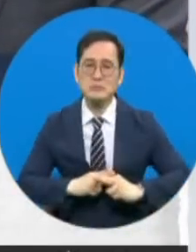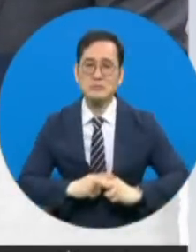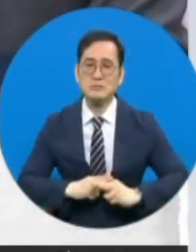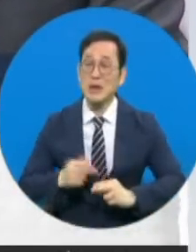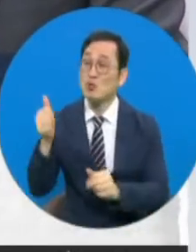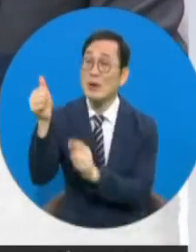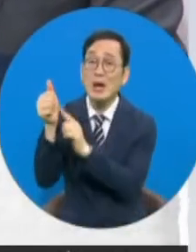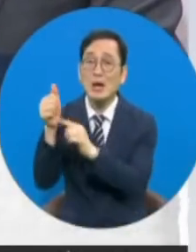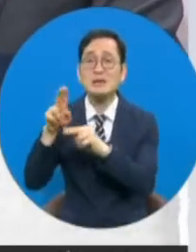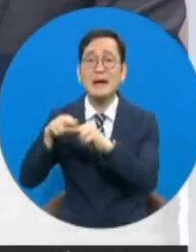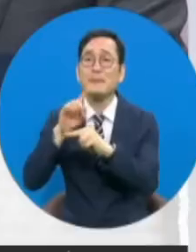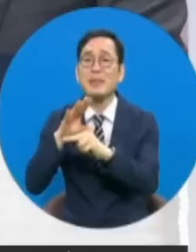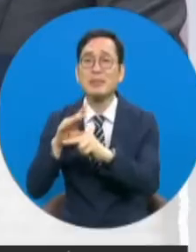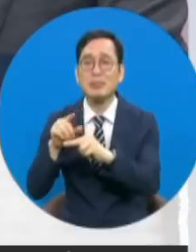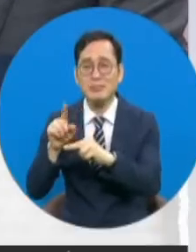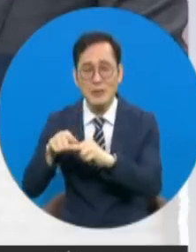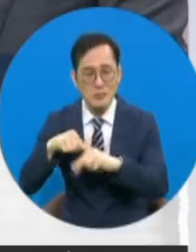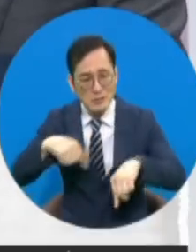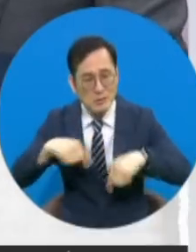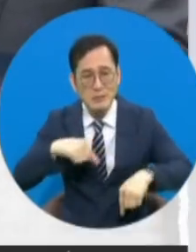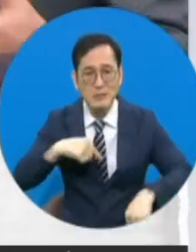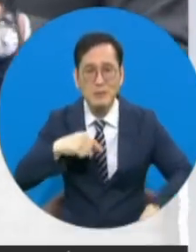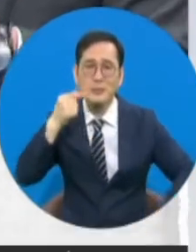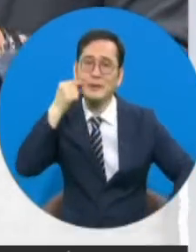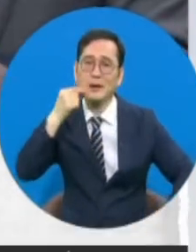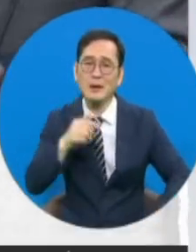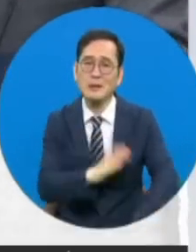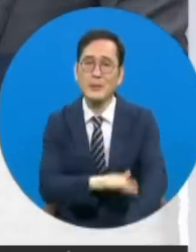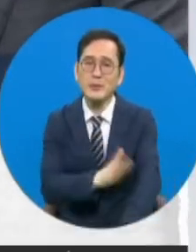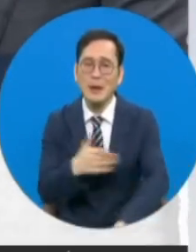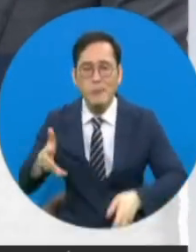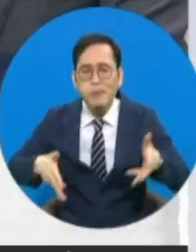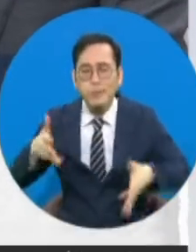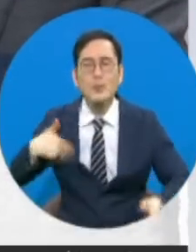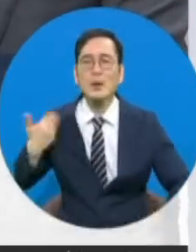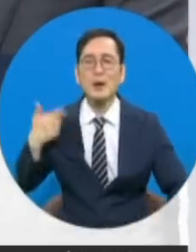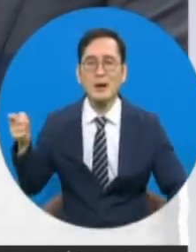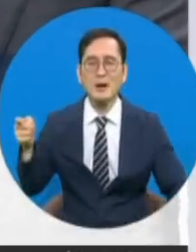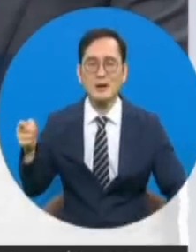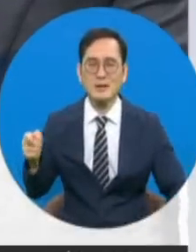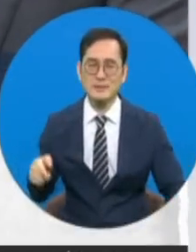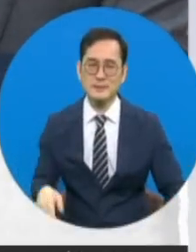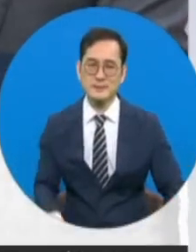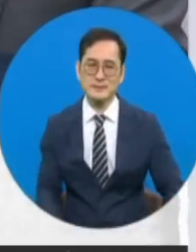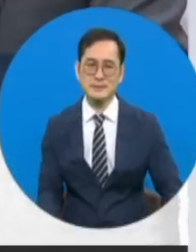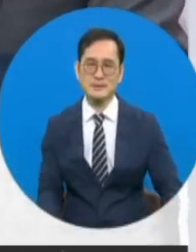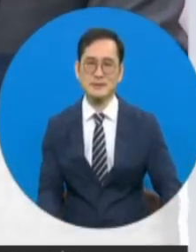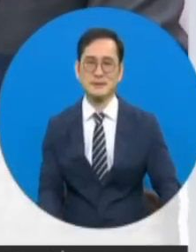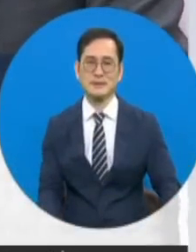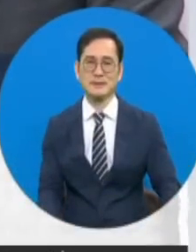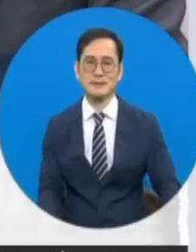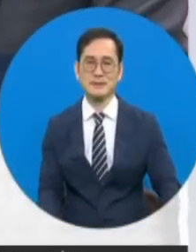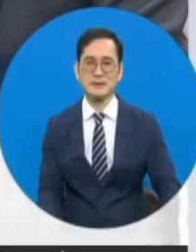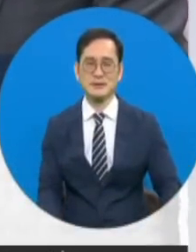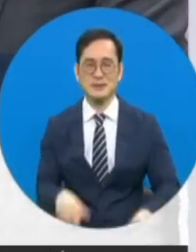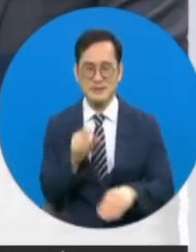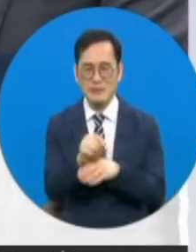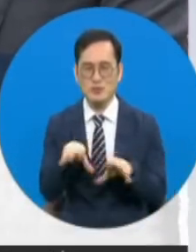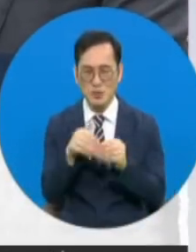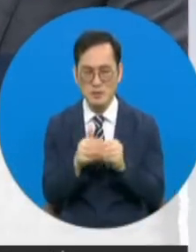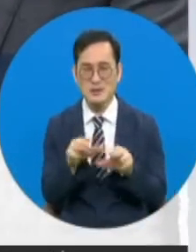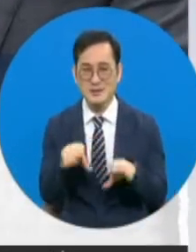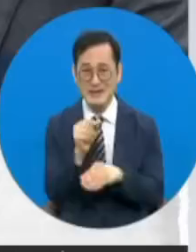효과가 없다 그리고 또 감사한 감사도 아니라고 하지만 실제로 감사를 관행적으로 안 맡아 왔을